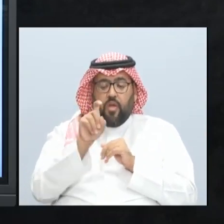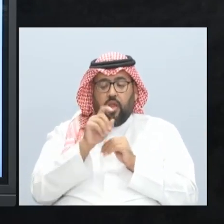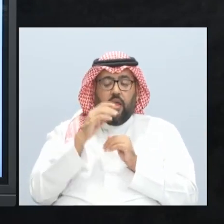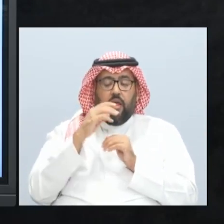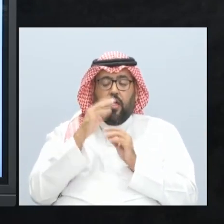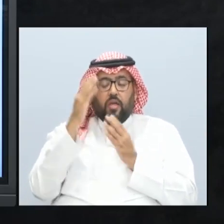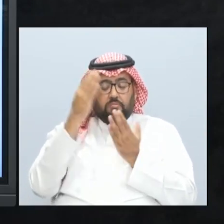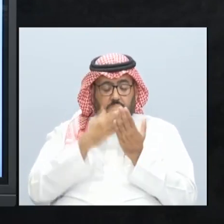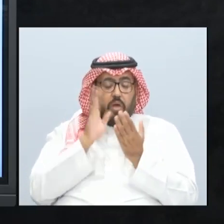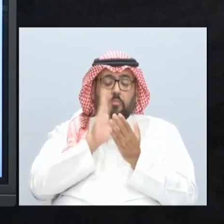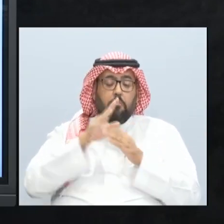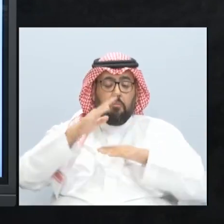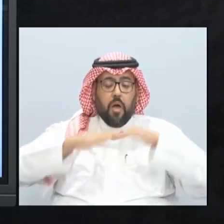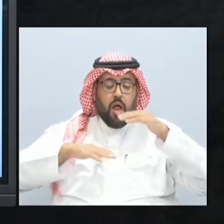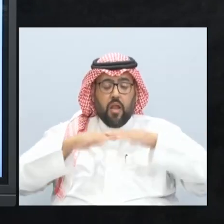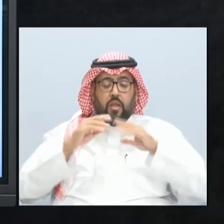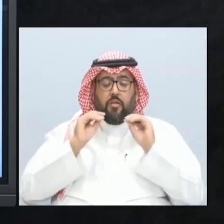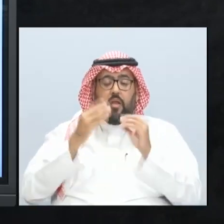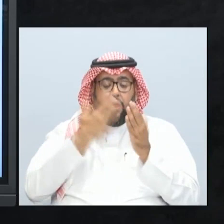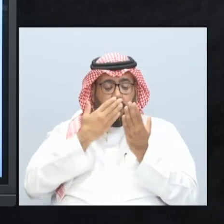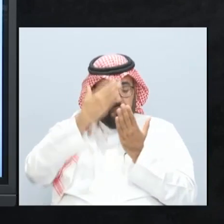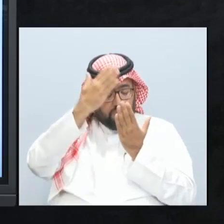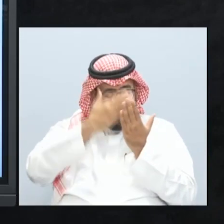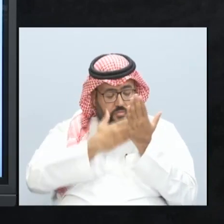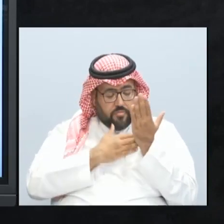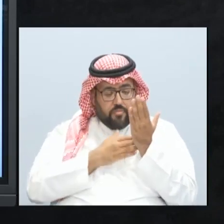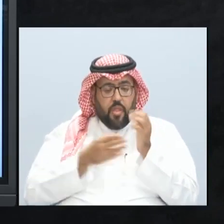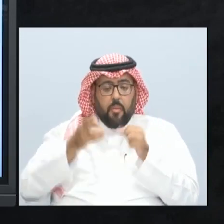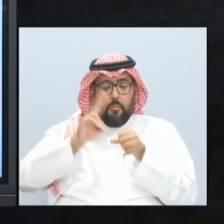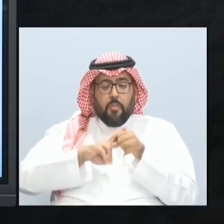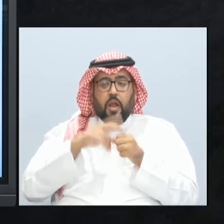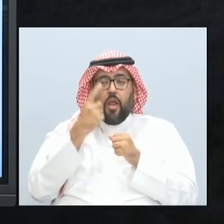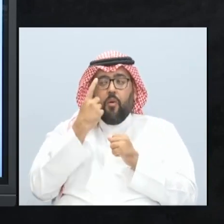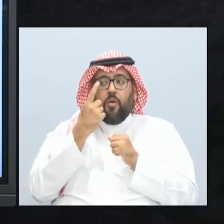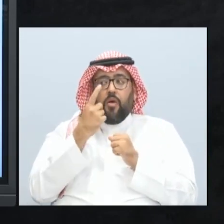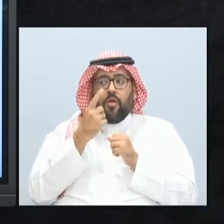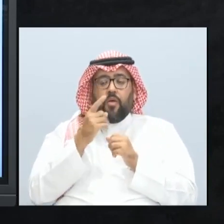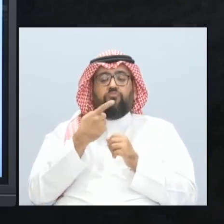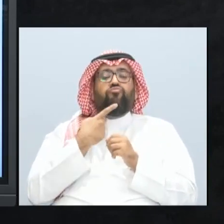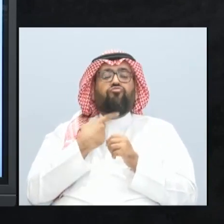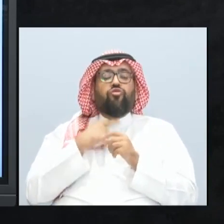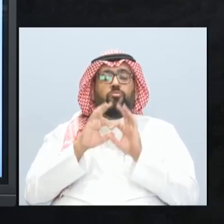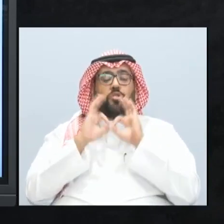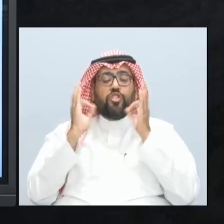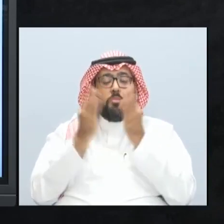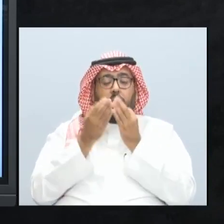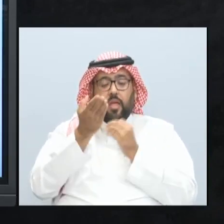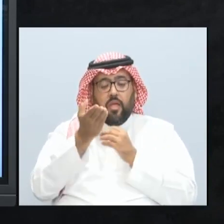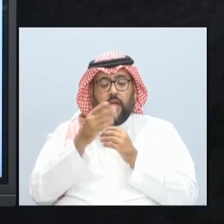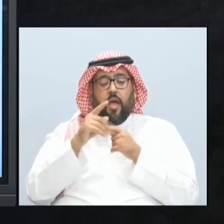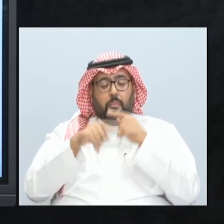وهذه المهارات سوف نقوم بقراءه النص مره واحده ارجو من الجميع